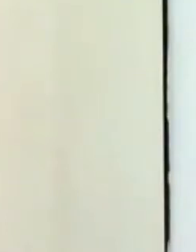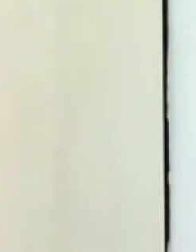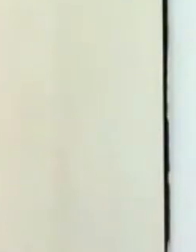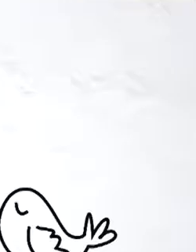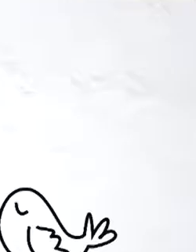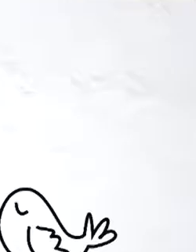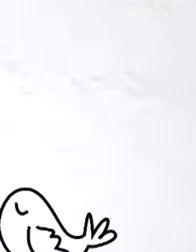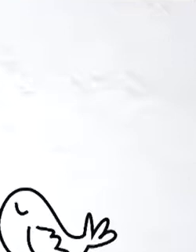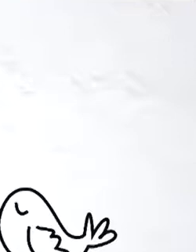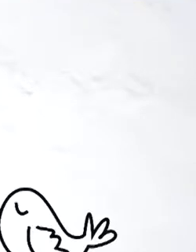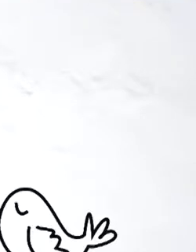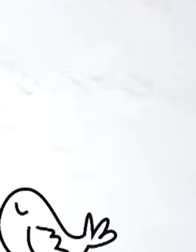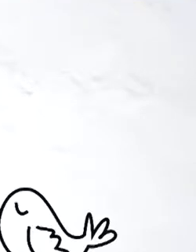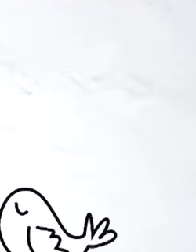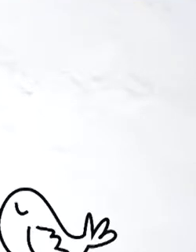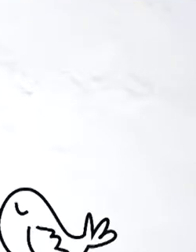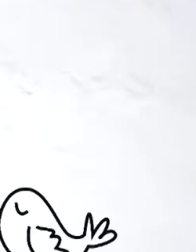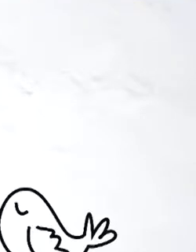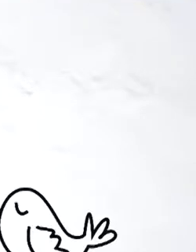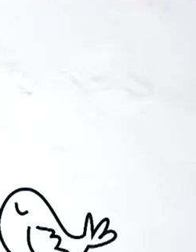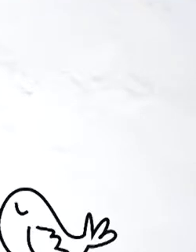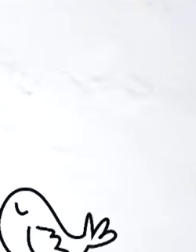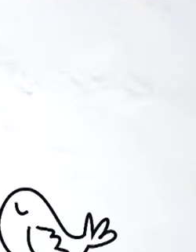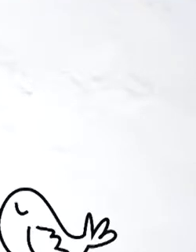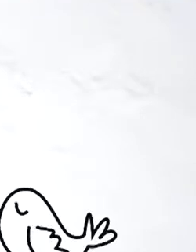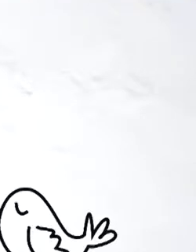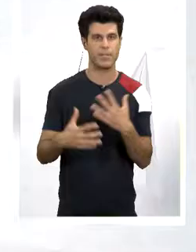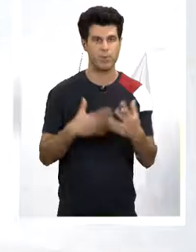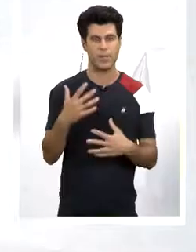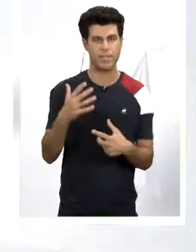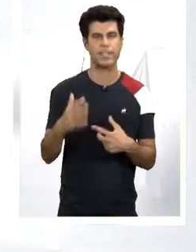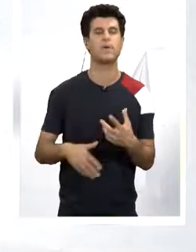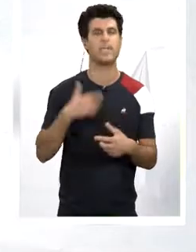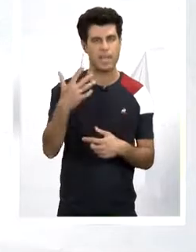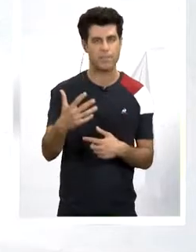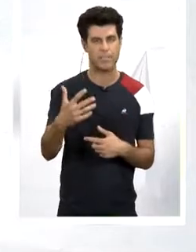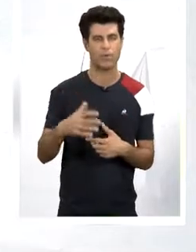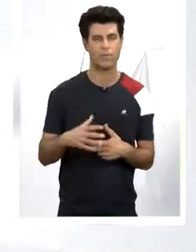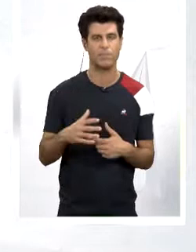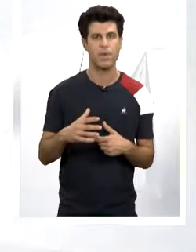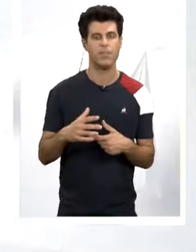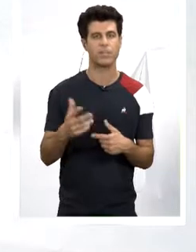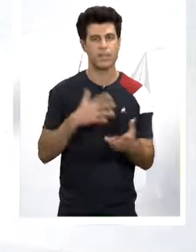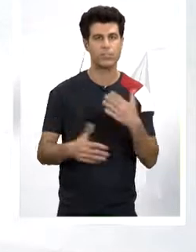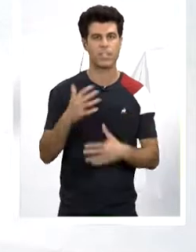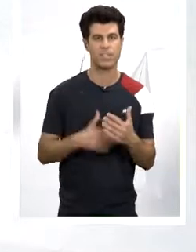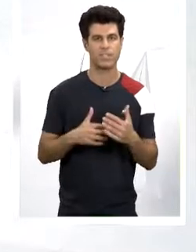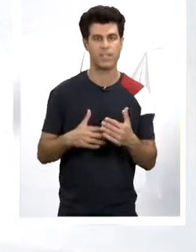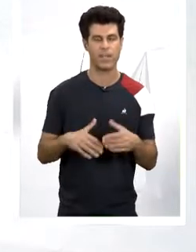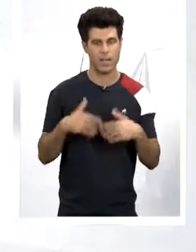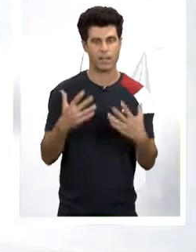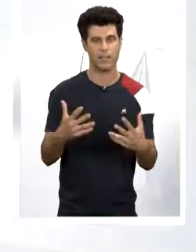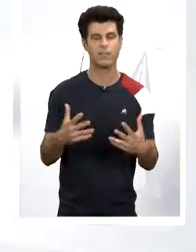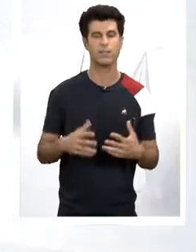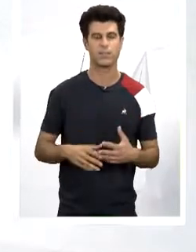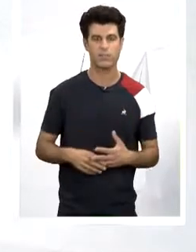אני יודע שאת היית עושה את הדברים האלה תמיד, אבל היית עושה את זה פנים מול פנים, היית מגיעה לבתי החולים. ועכשיו את עושה את זה